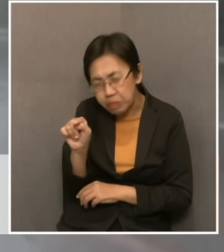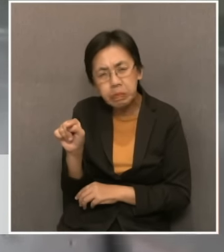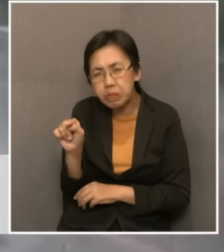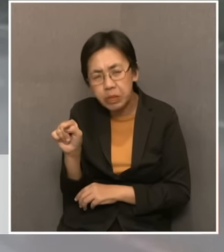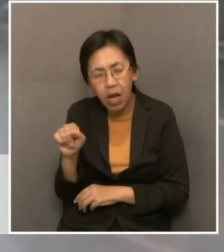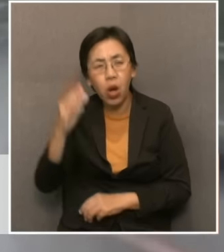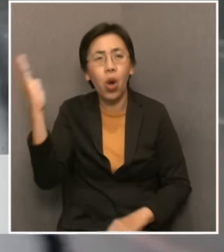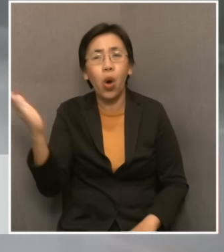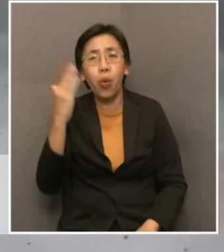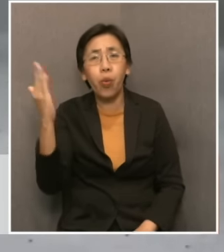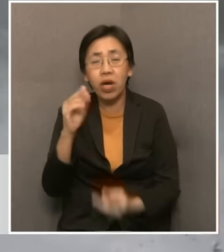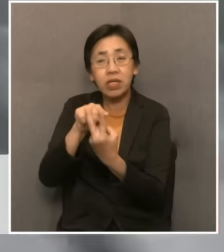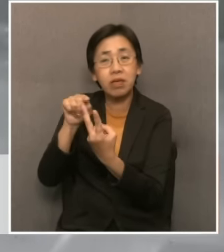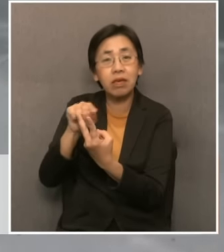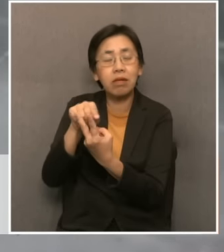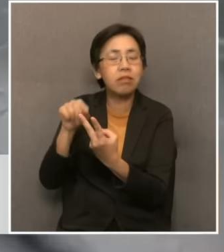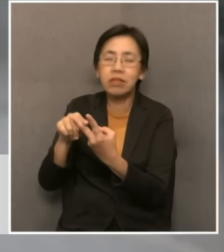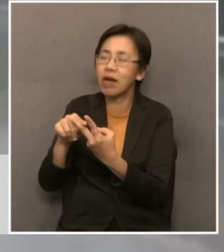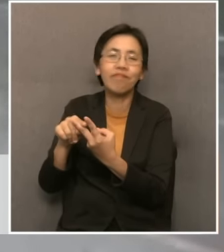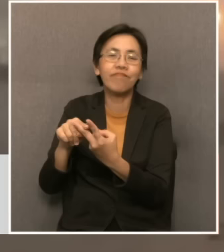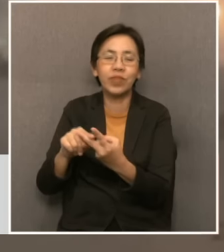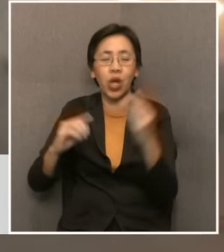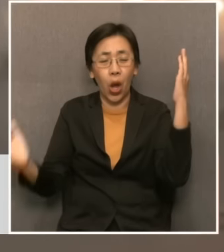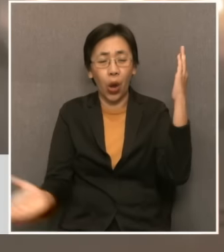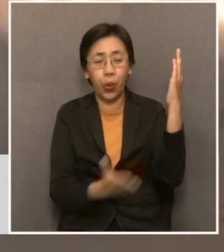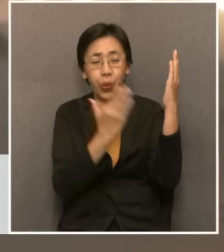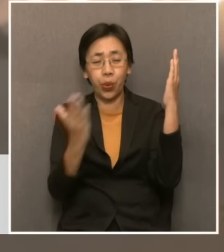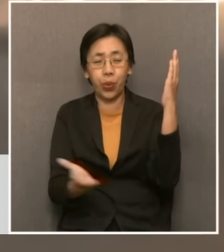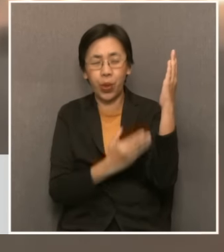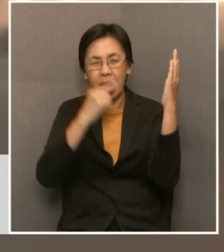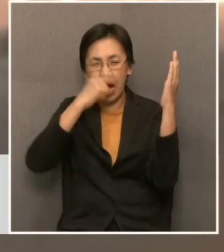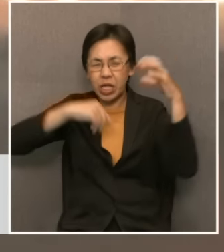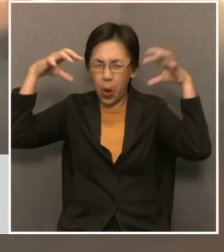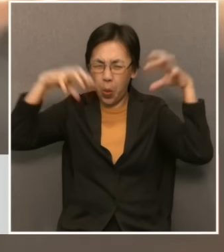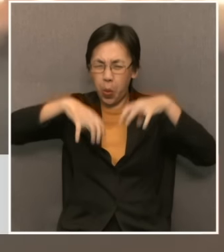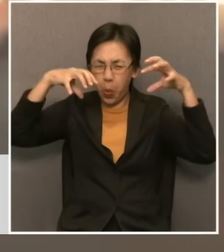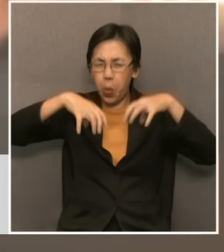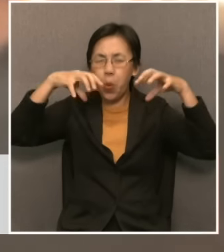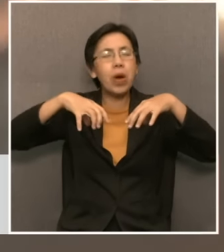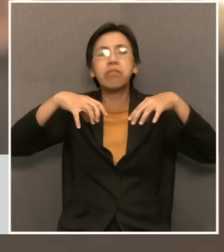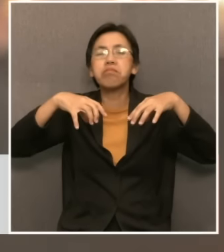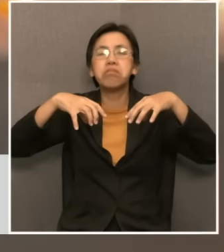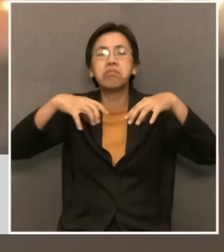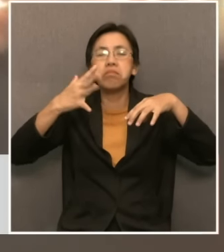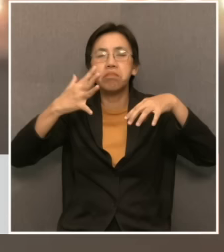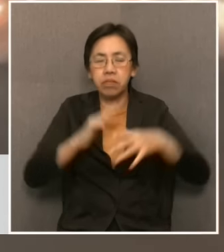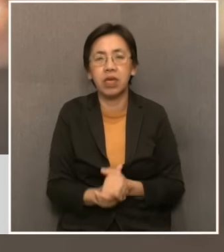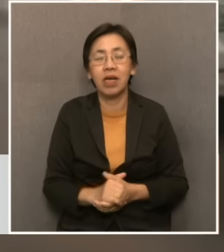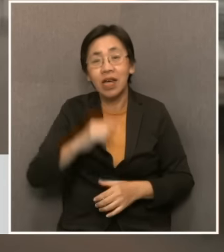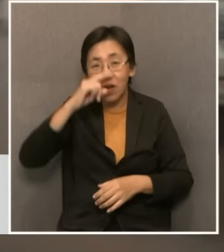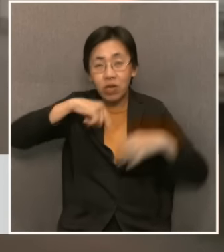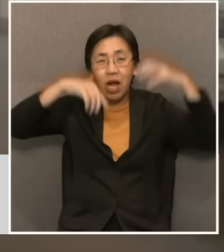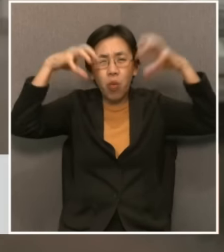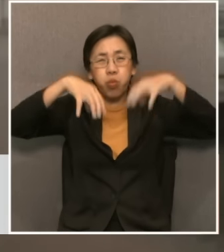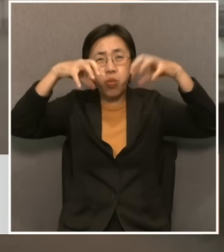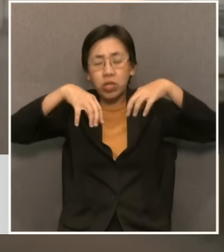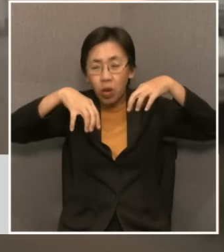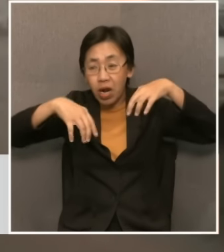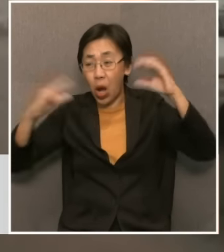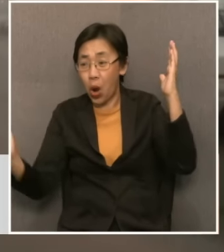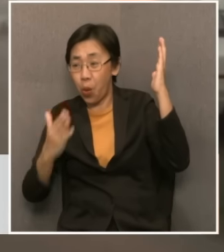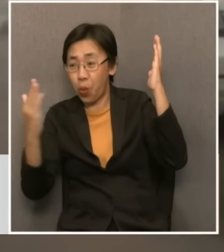พายุทั้ง 2ลูกไม่มีผลกระทบโดยตรงต่อประเทศไทยเราครับฝนที่ตกในช่วงนี้หลายพื้นที่เนี่ยเกิดขึ้นจาก